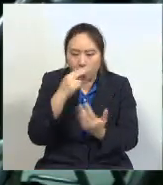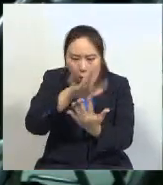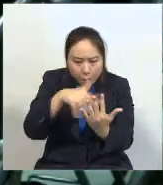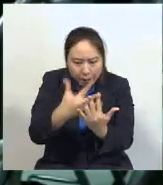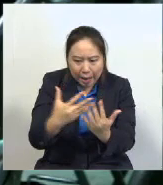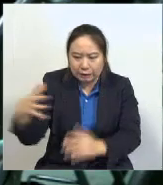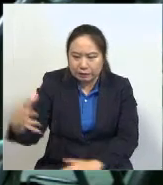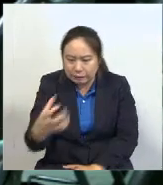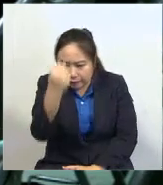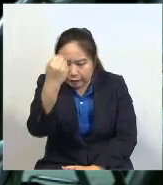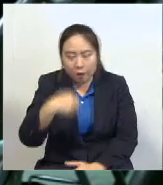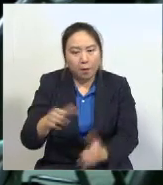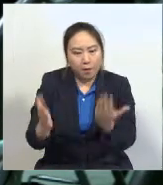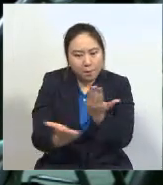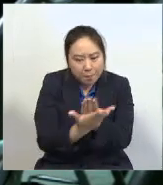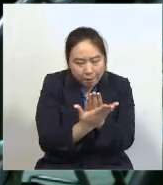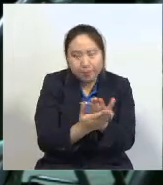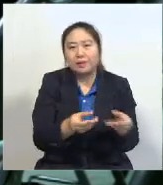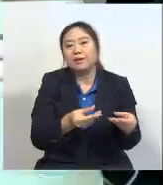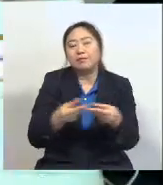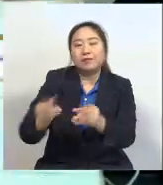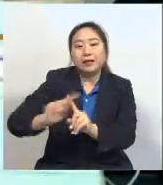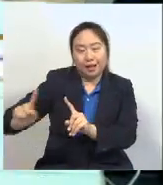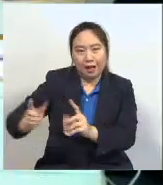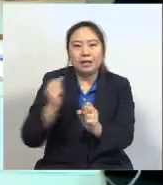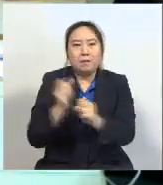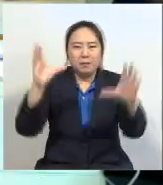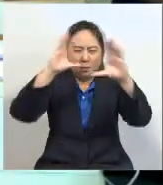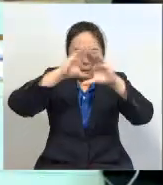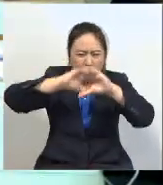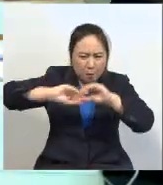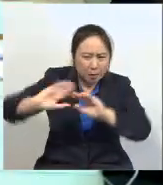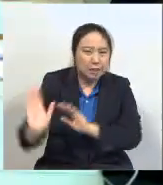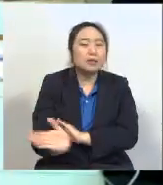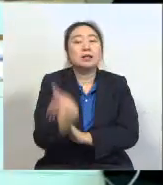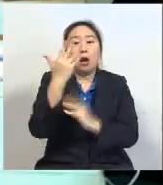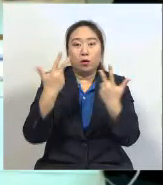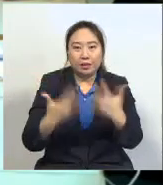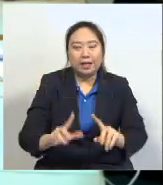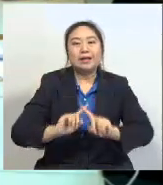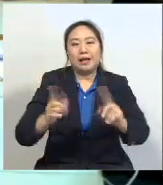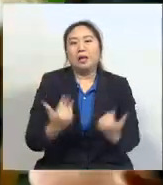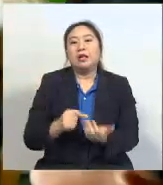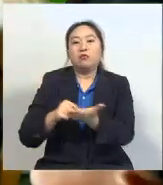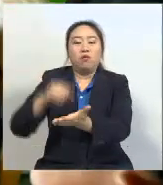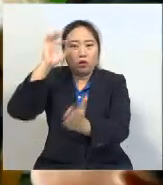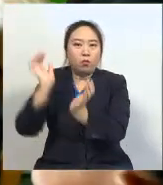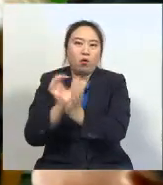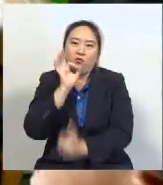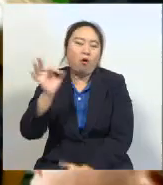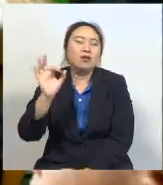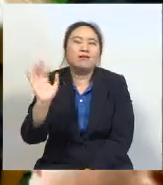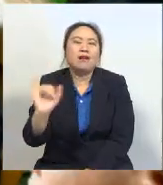ดเพื่อเป็นหลักฐานประกอบการแจ้งความดำเนินคดีเจ้าหน้าที่ได้จัดทำตลอดทั้งคืนจนแล้วเสร็จแต่ว่ายังไม่สามารถแจ้งความได้นะคะเนื่องจากว่ายังขาดหลักฐ